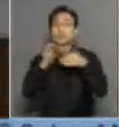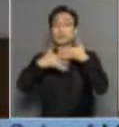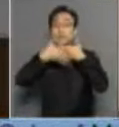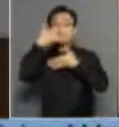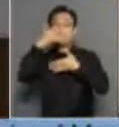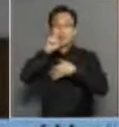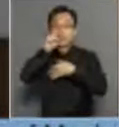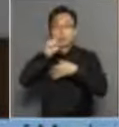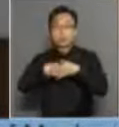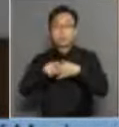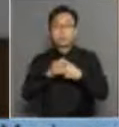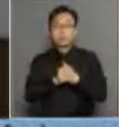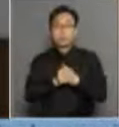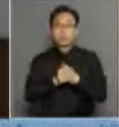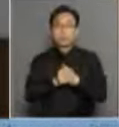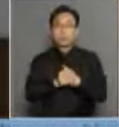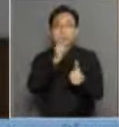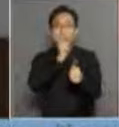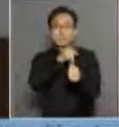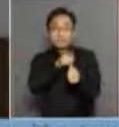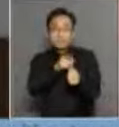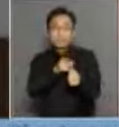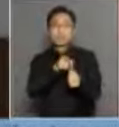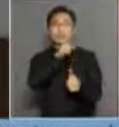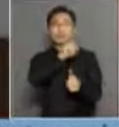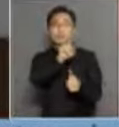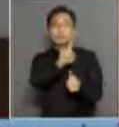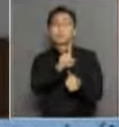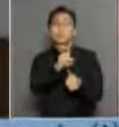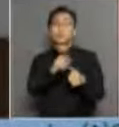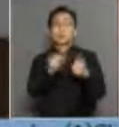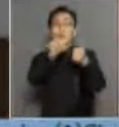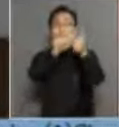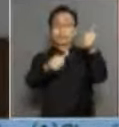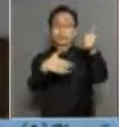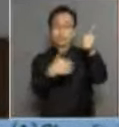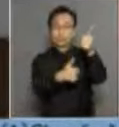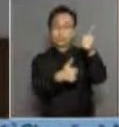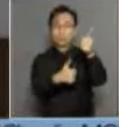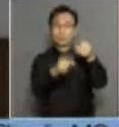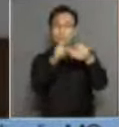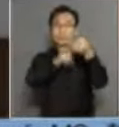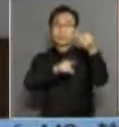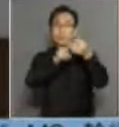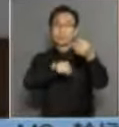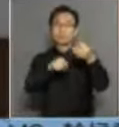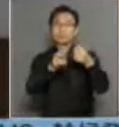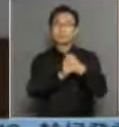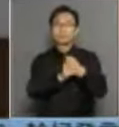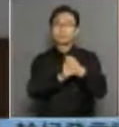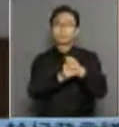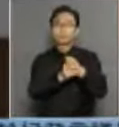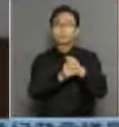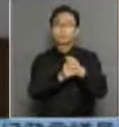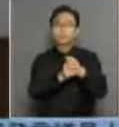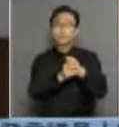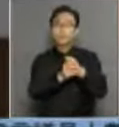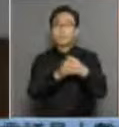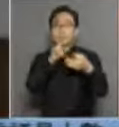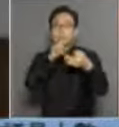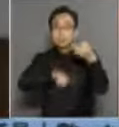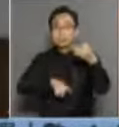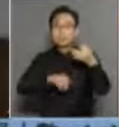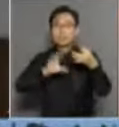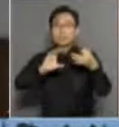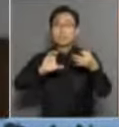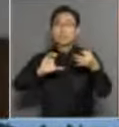批評一個局長，呢、這個局長咧就係林宇華，係咪鄭宇華 ？sorry 啦，鄭宇華